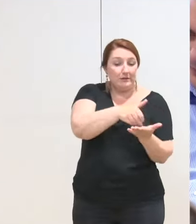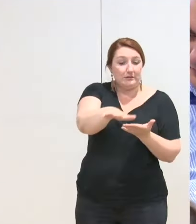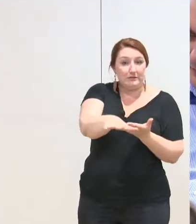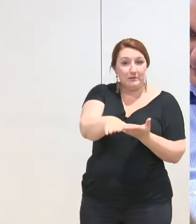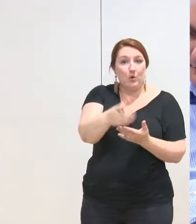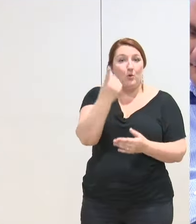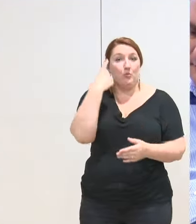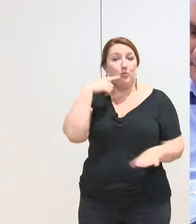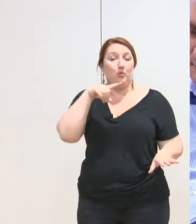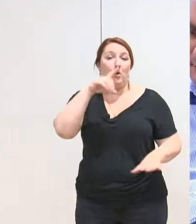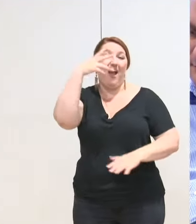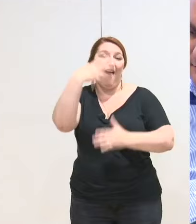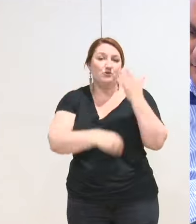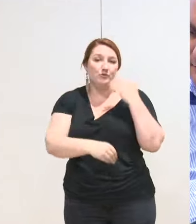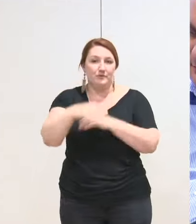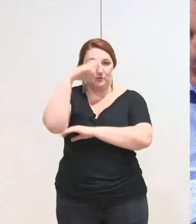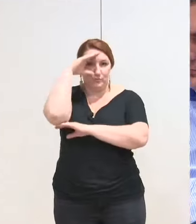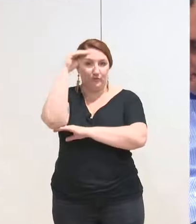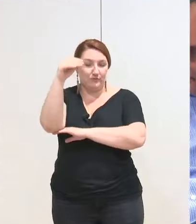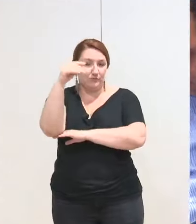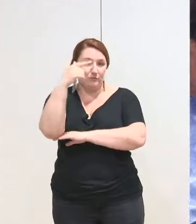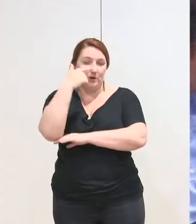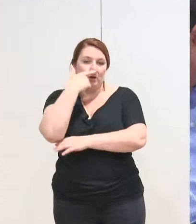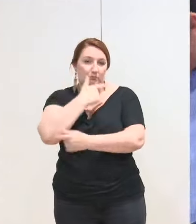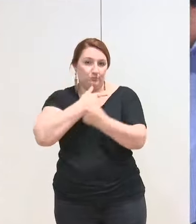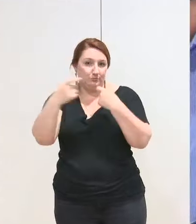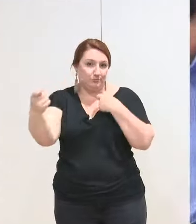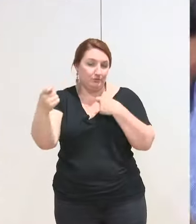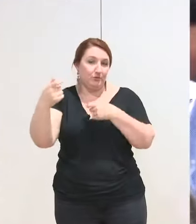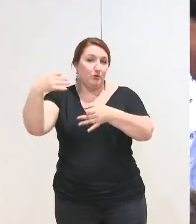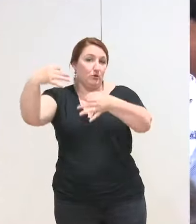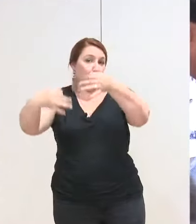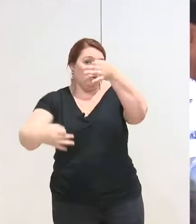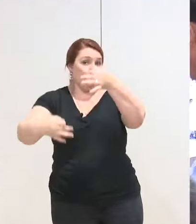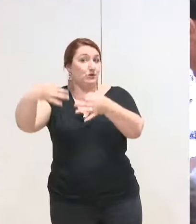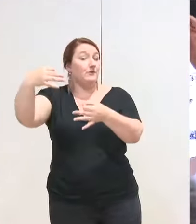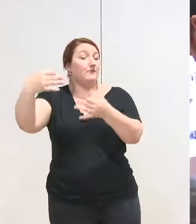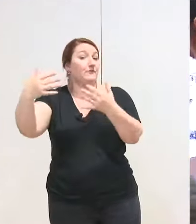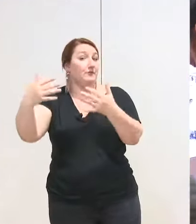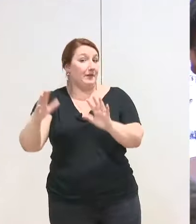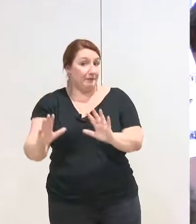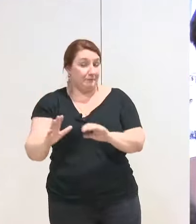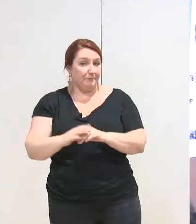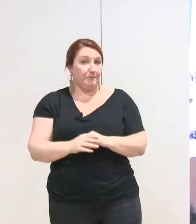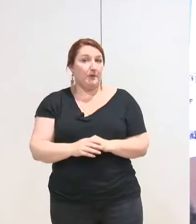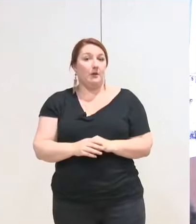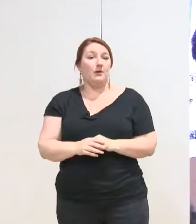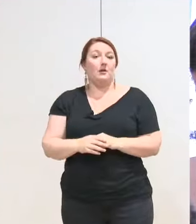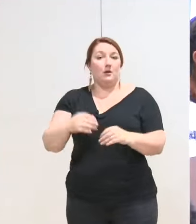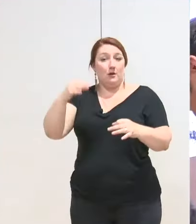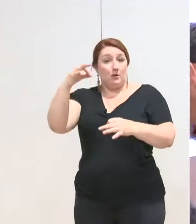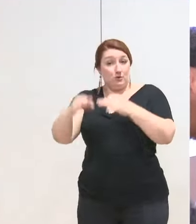pas fondé juger qu'il a fait l'objet de harcèlement